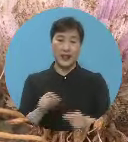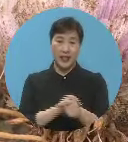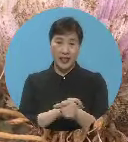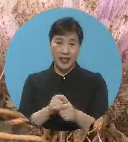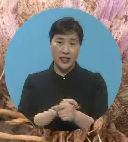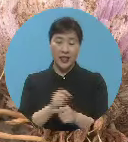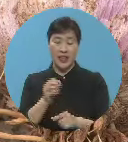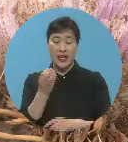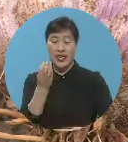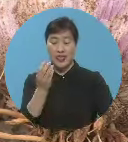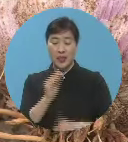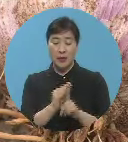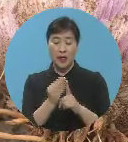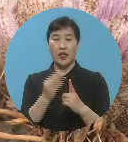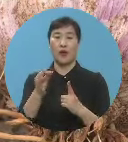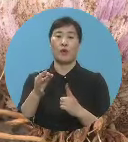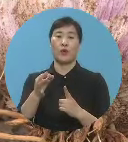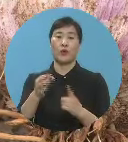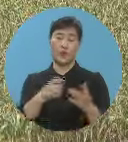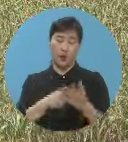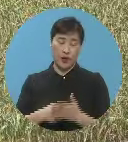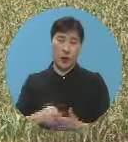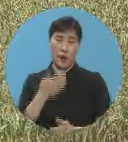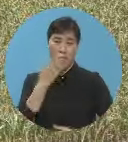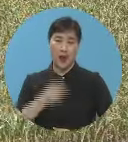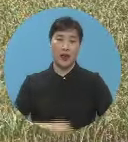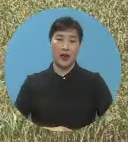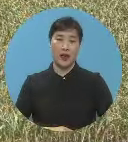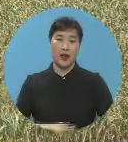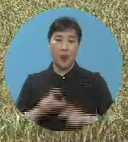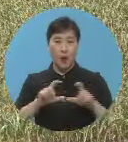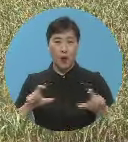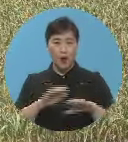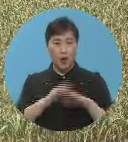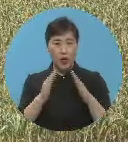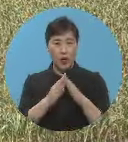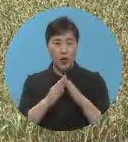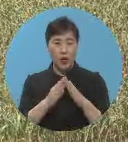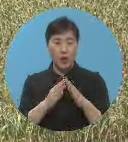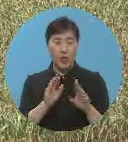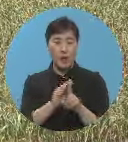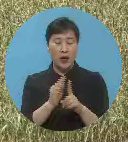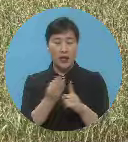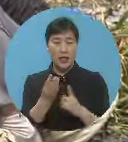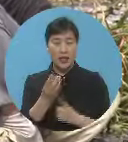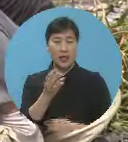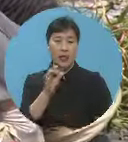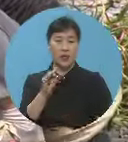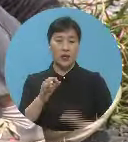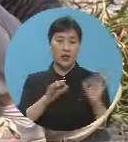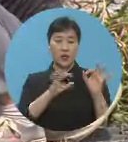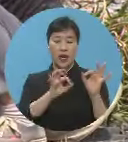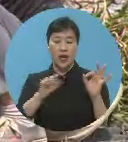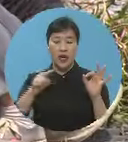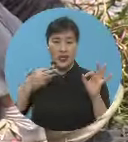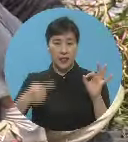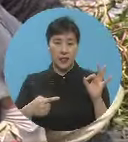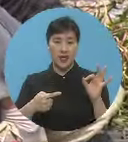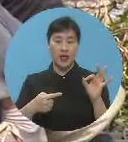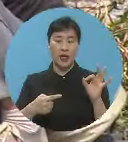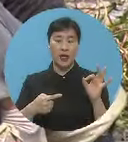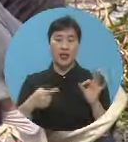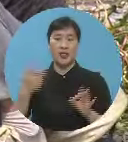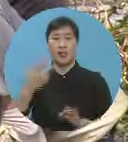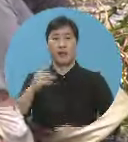특히 심한 을 값이 들지 않습니다 일반 농가에 마늘 종자 값은 10a 당 70만 원 가량으로